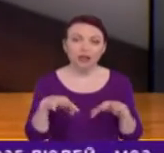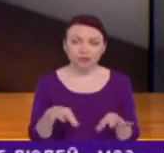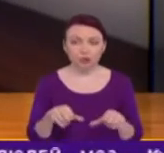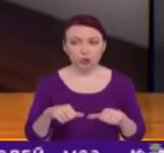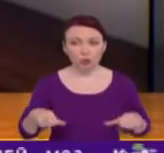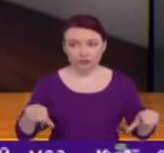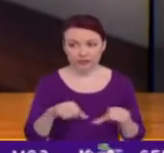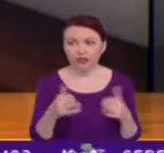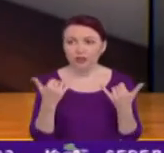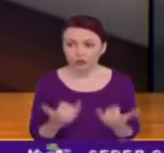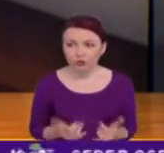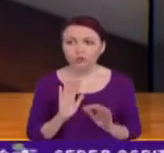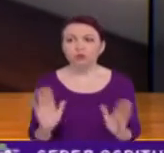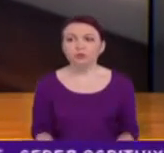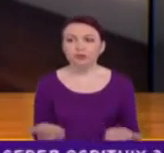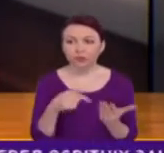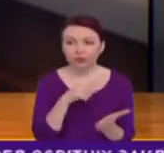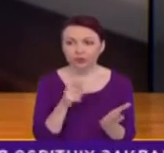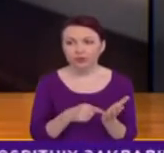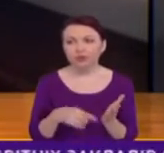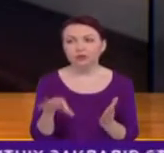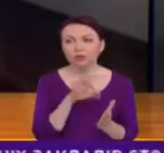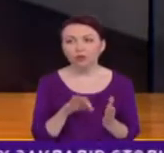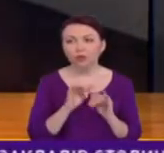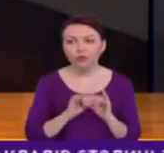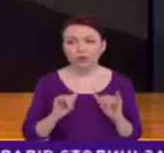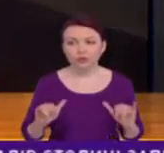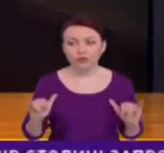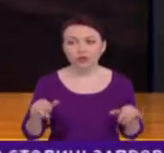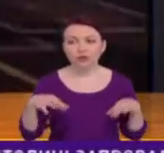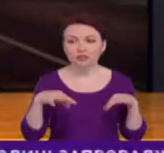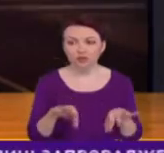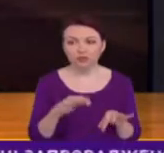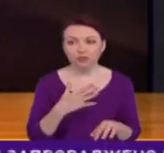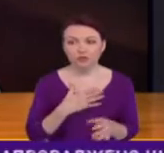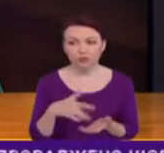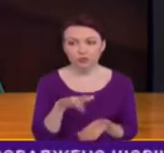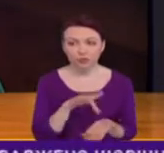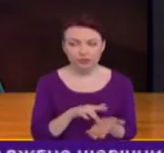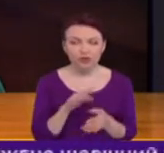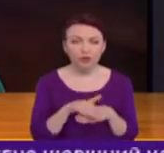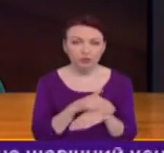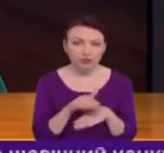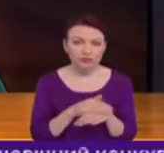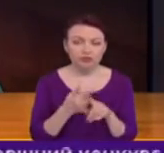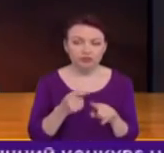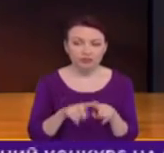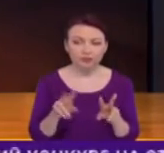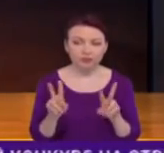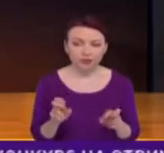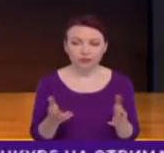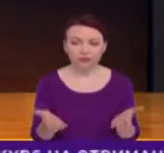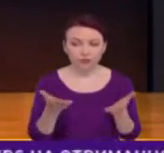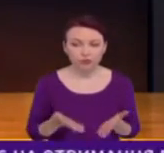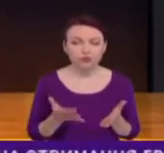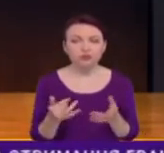обов'язково сьогодні також будемо піднімати питання, які стосуються розвитку транспорту в нашому місті. Тож, будь ласка, за цими темами ми також запрошуємо